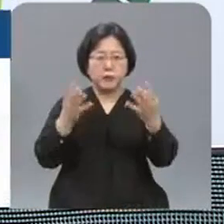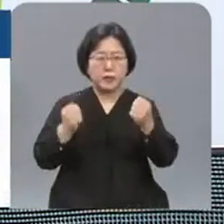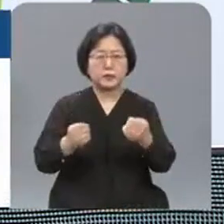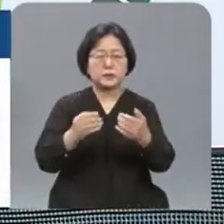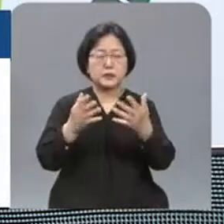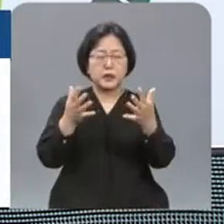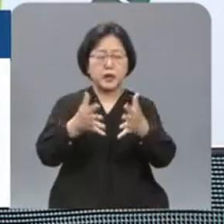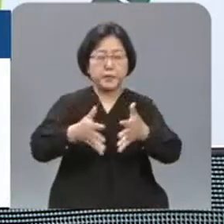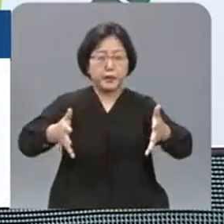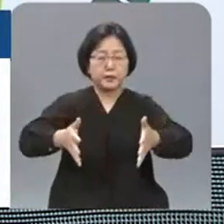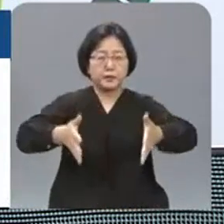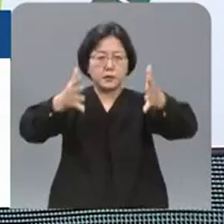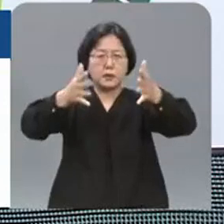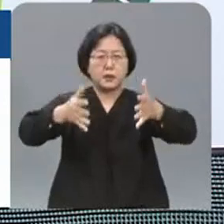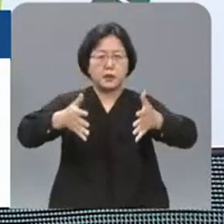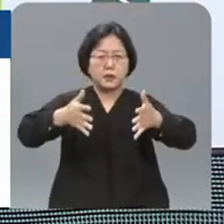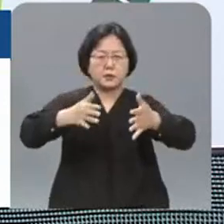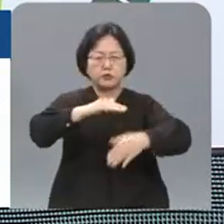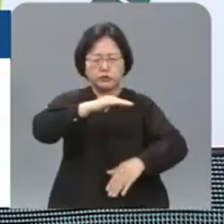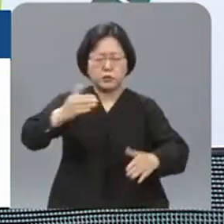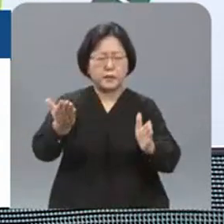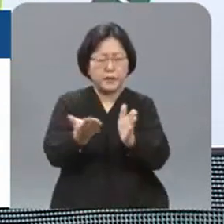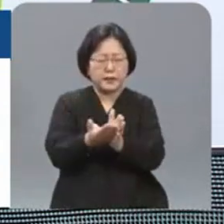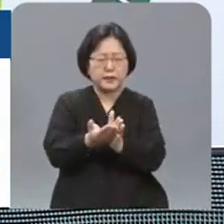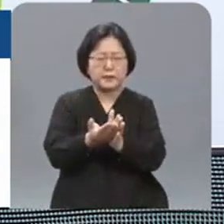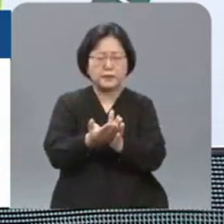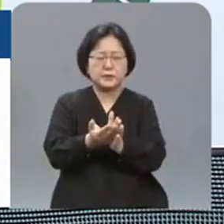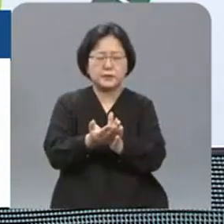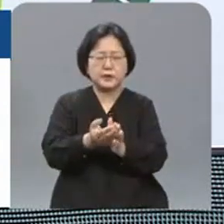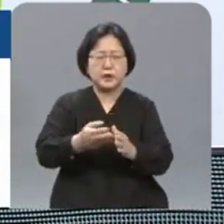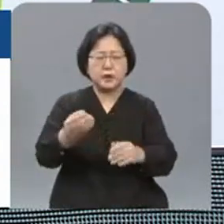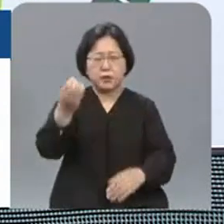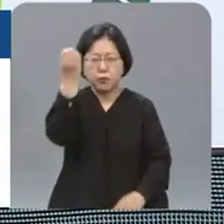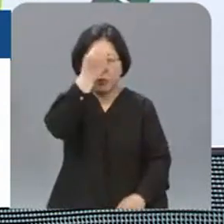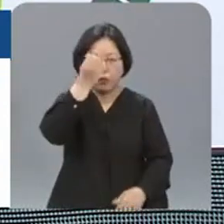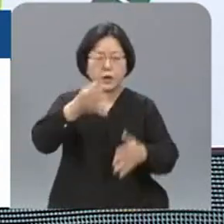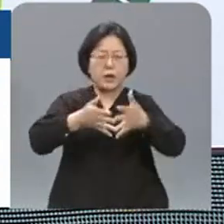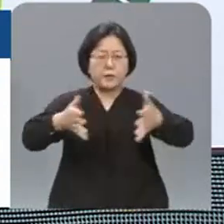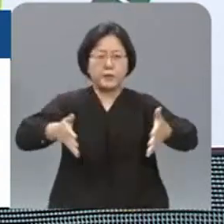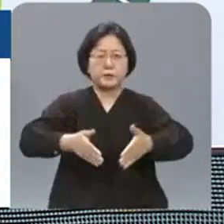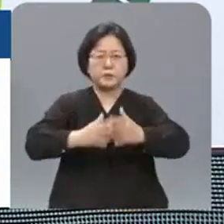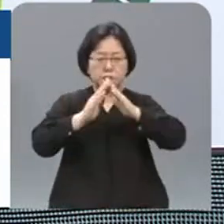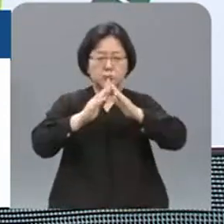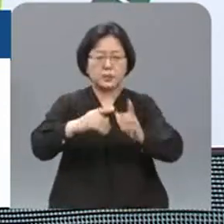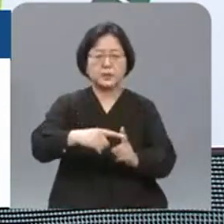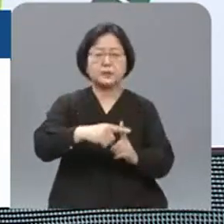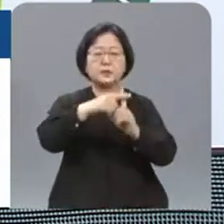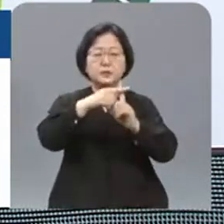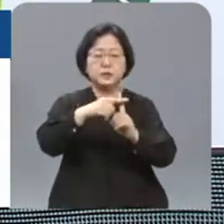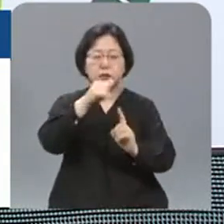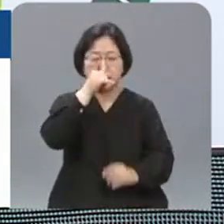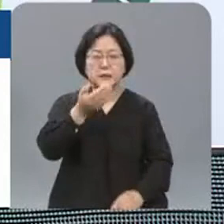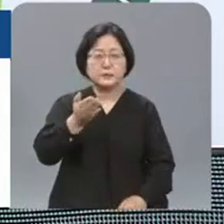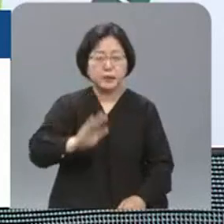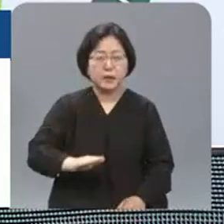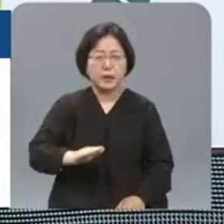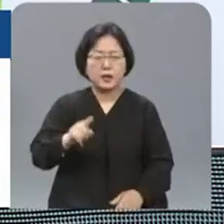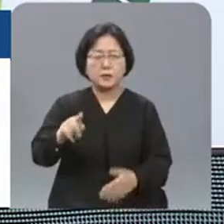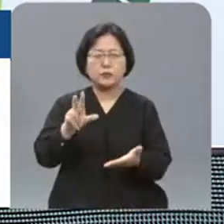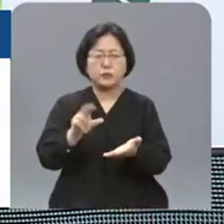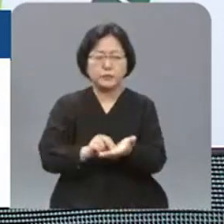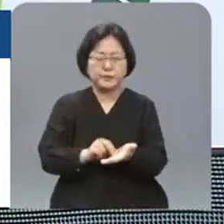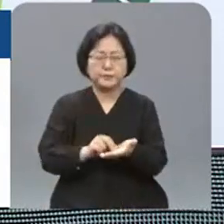와서 그 퀄리티에 맞는 가격을 받는 그 최상급 아파트가 온다는 것은 하나의 긍정적인 문제지만 이